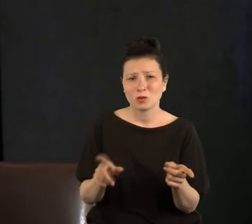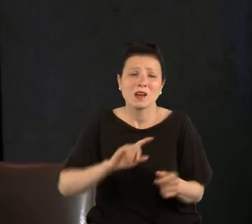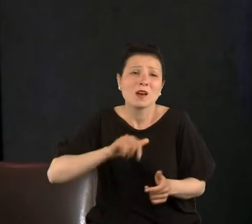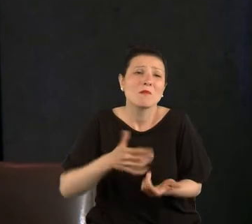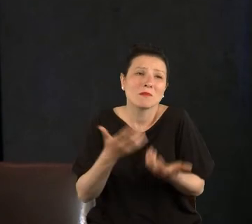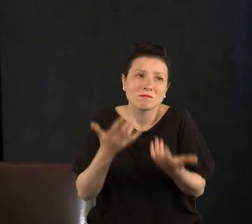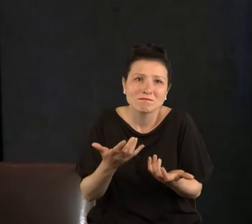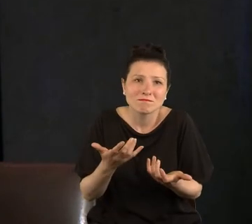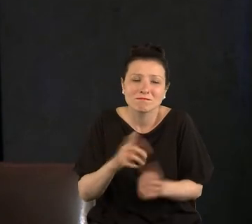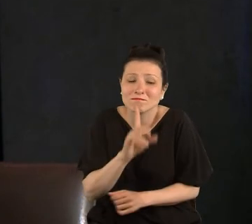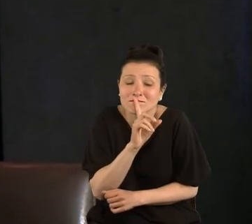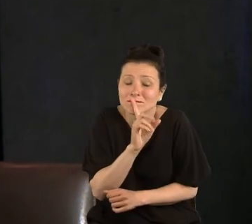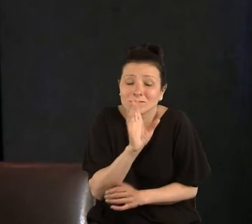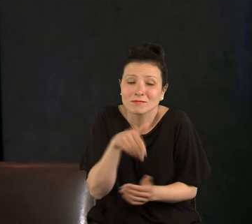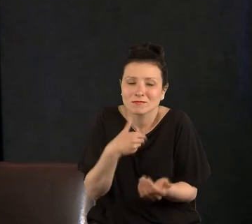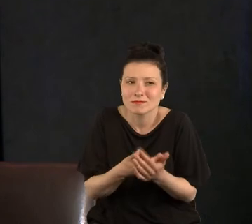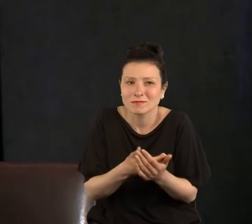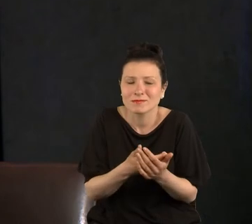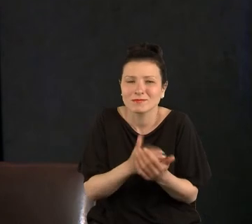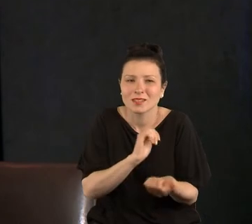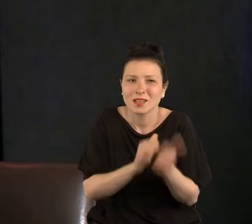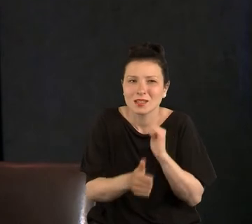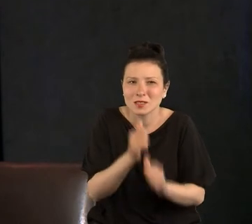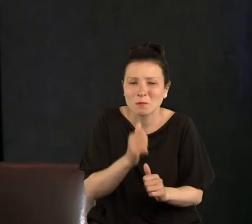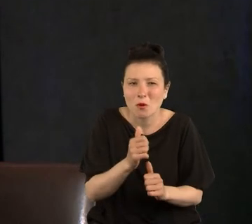Chcielibyśmy się nie przyznawać do tego, że sport paralimpijski